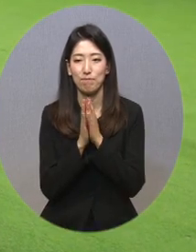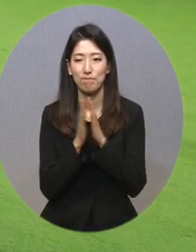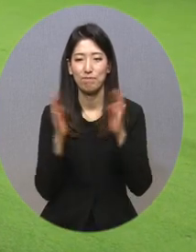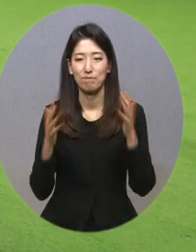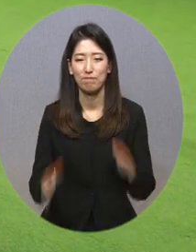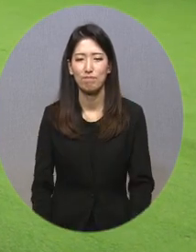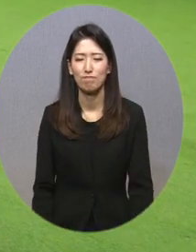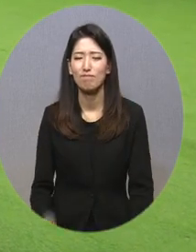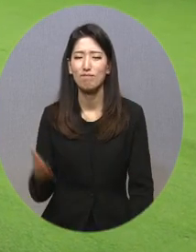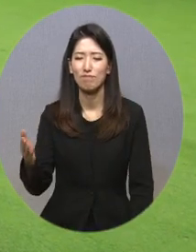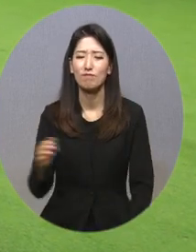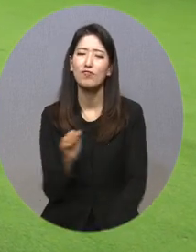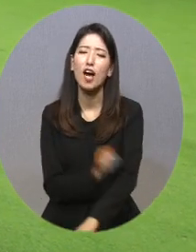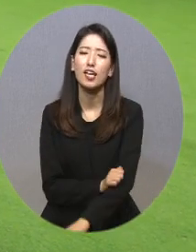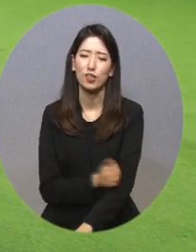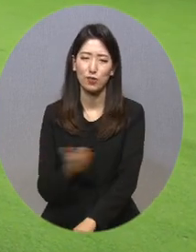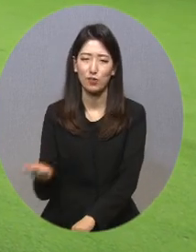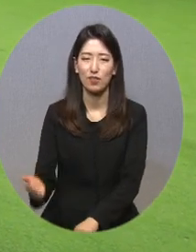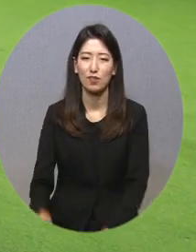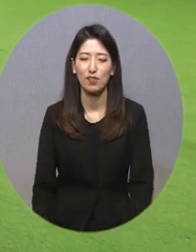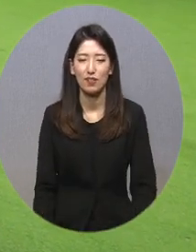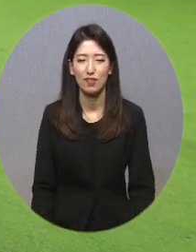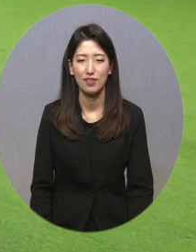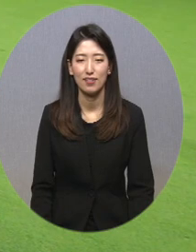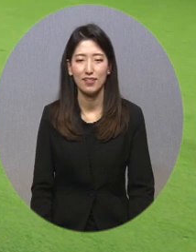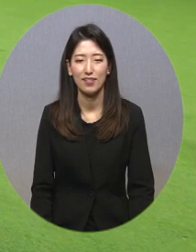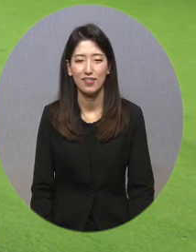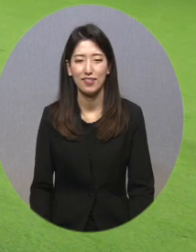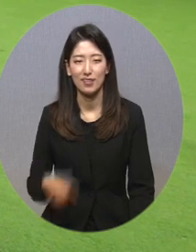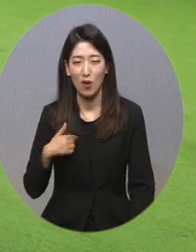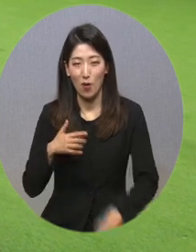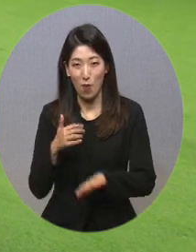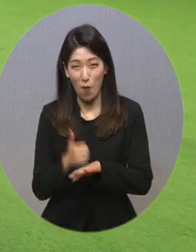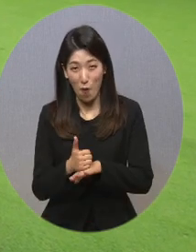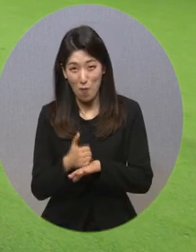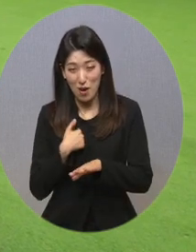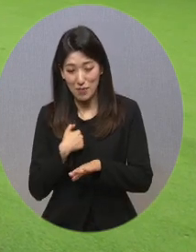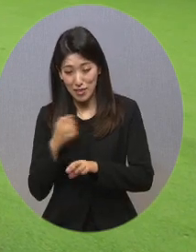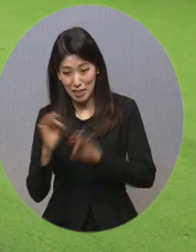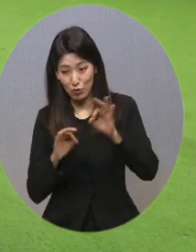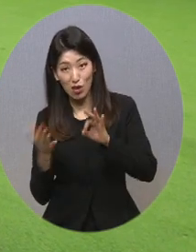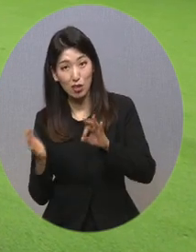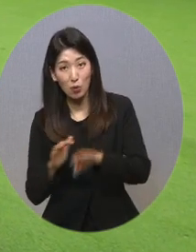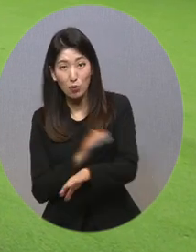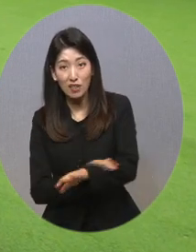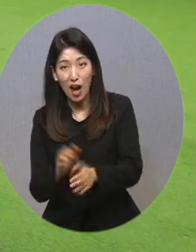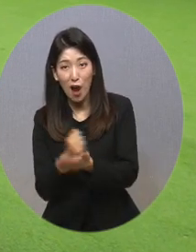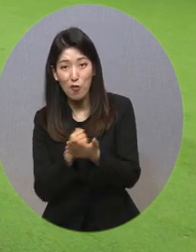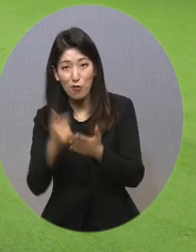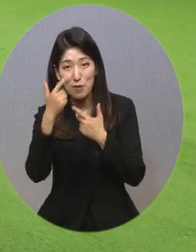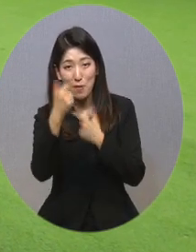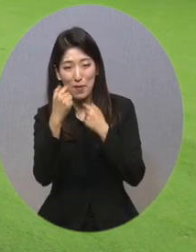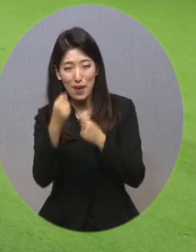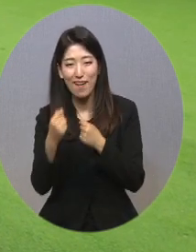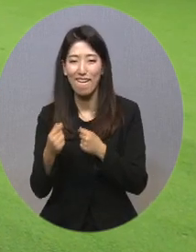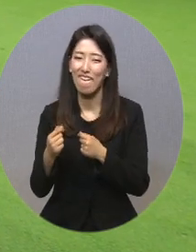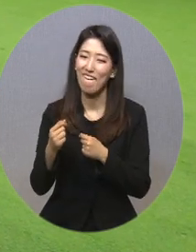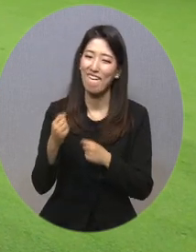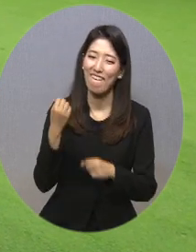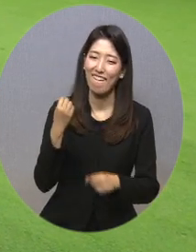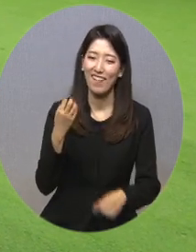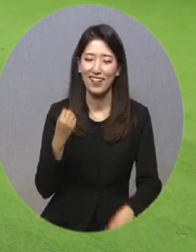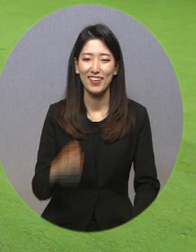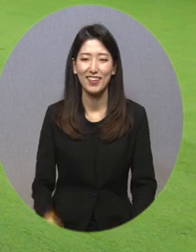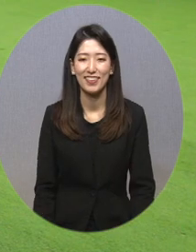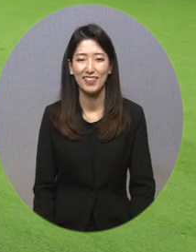어, 재밌었어요. 아, 그 극적인 거 꼭 보여주세요. 제일 중요한 거. 빅재미, 빅재미 역할 했습니다. 은지 지금 못 보였어, 지금.